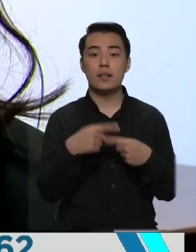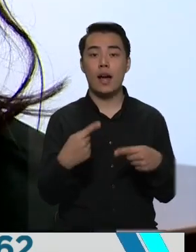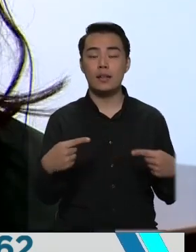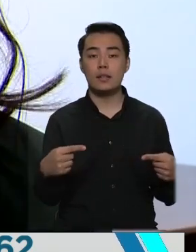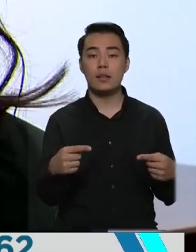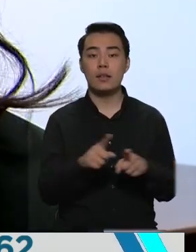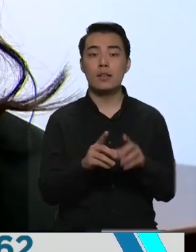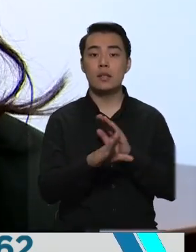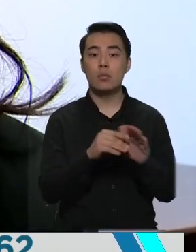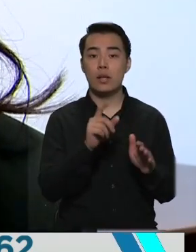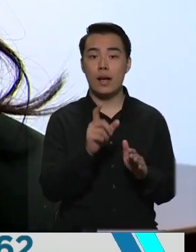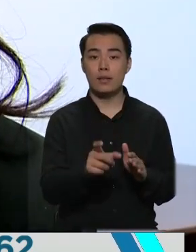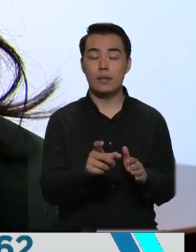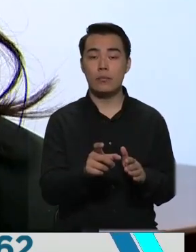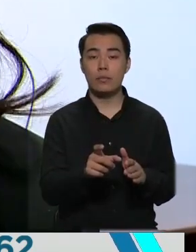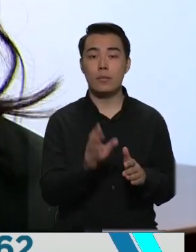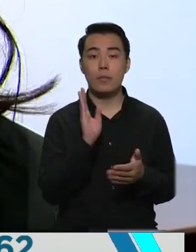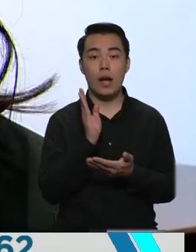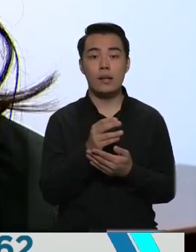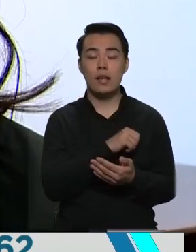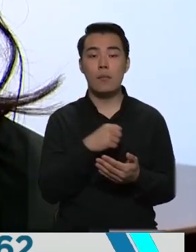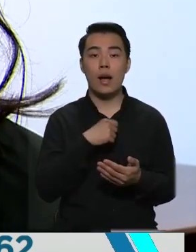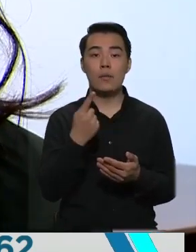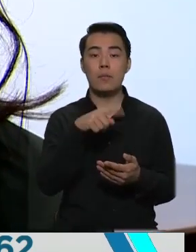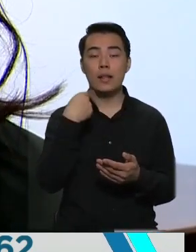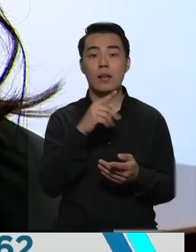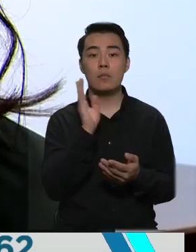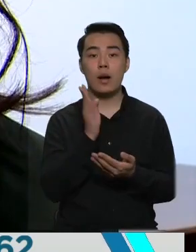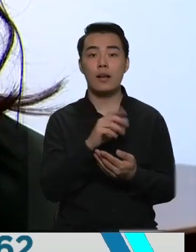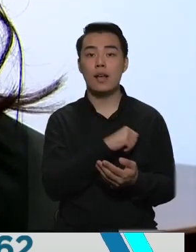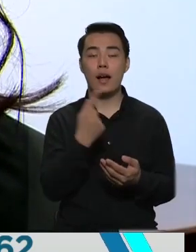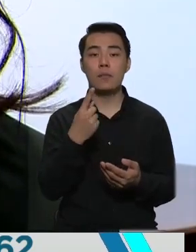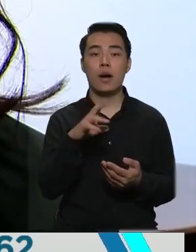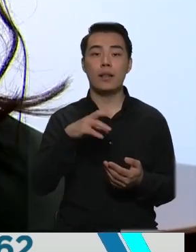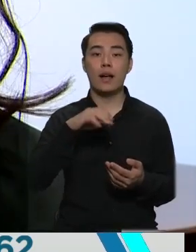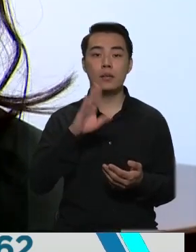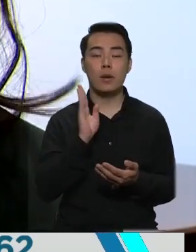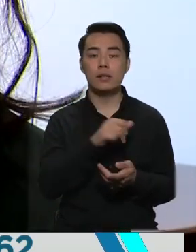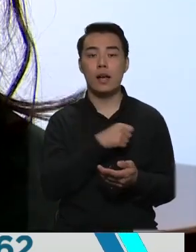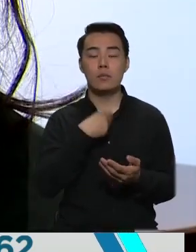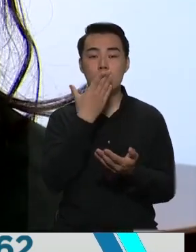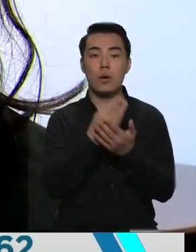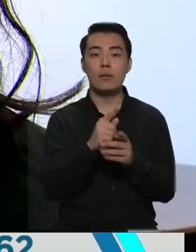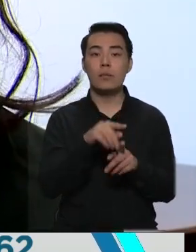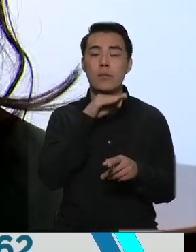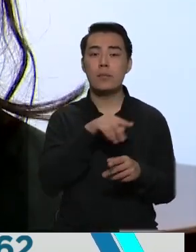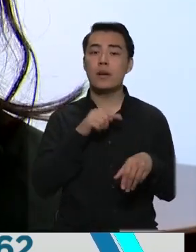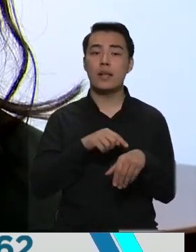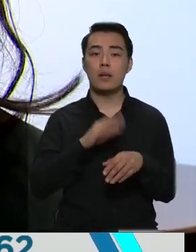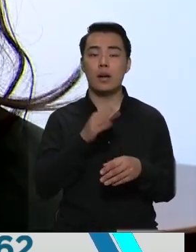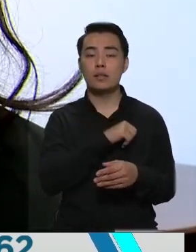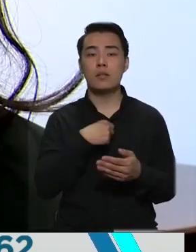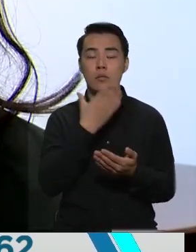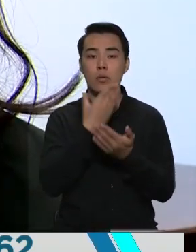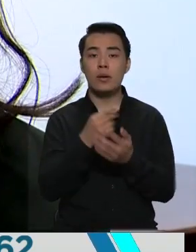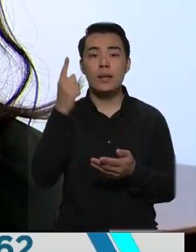депутатов которые пройдут по одному данному округам Это говорит о том что эти люди обладают определенным своими экспертным мнением своими идеями